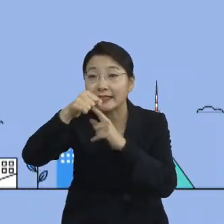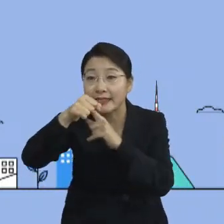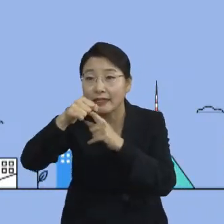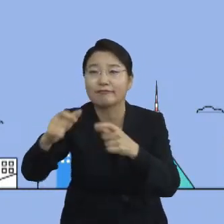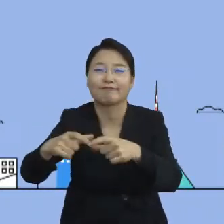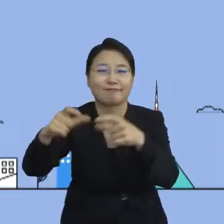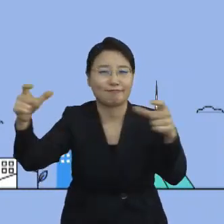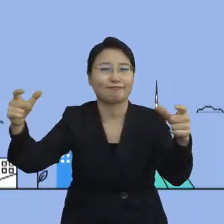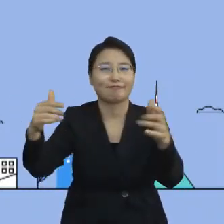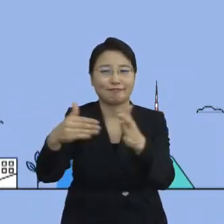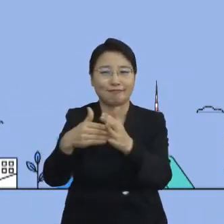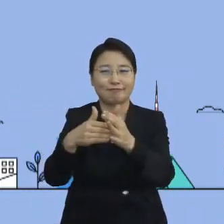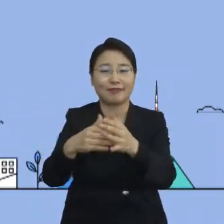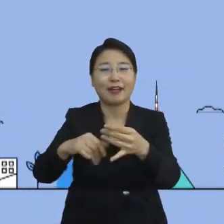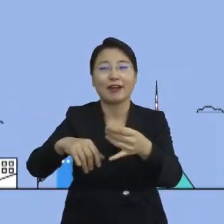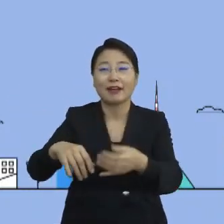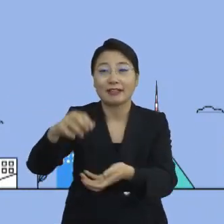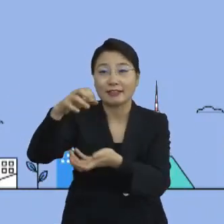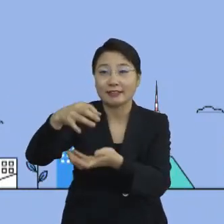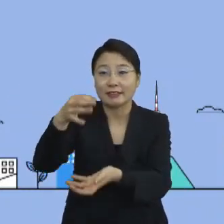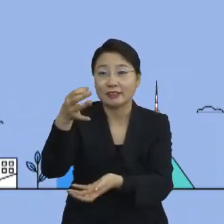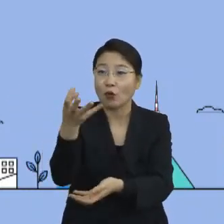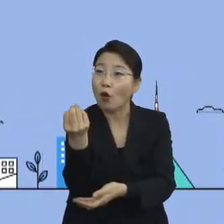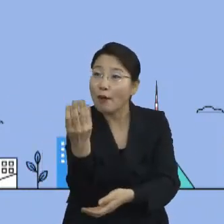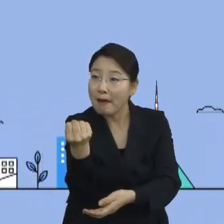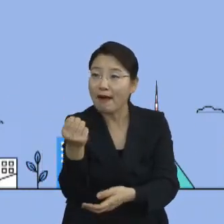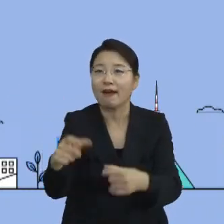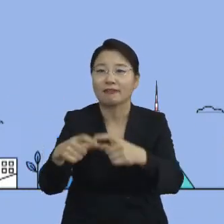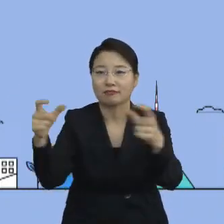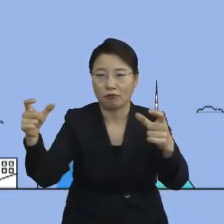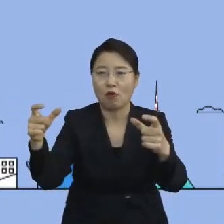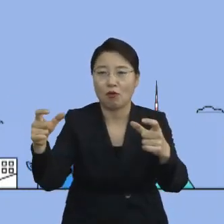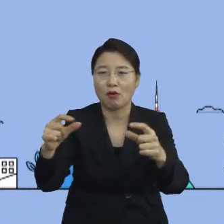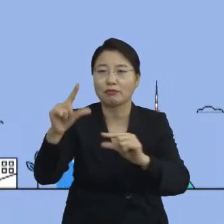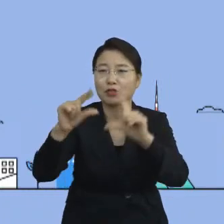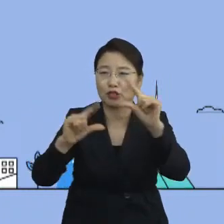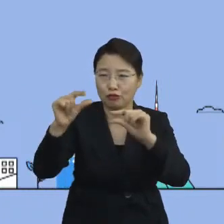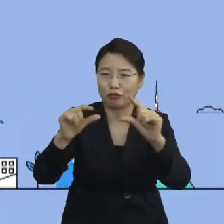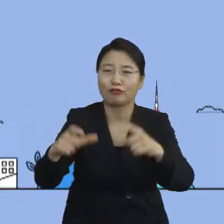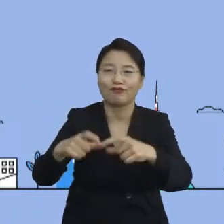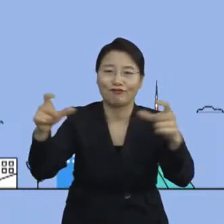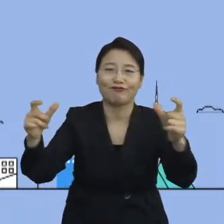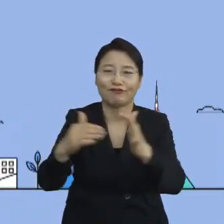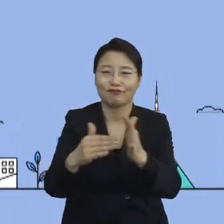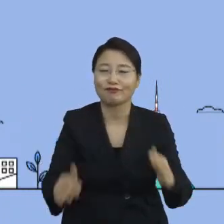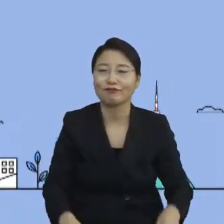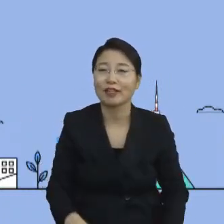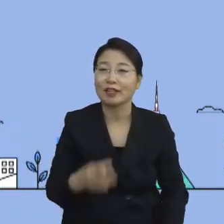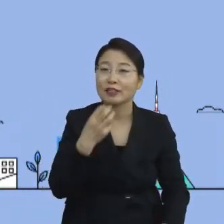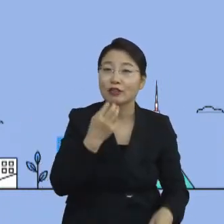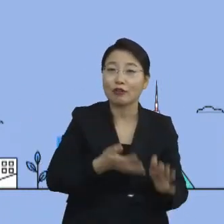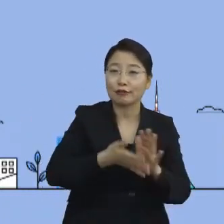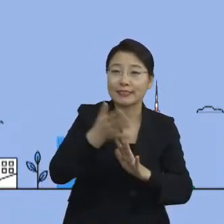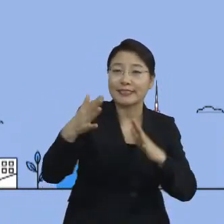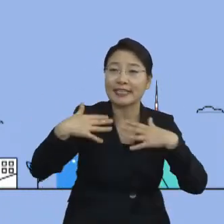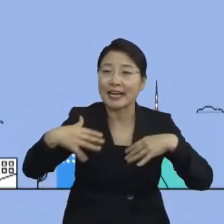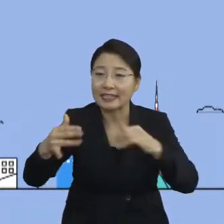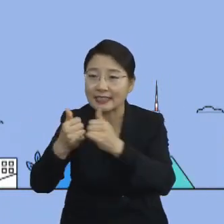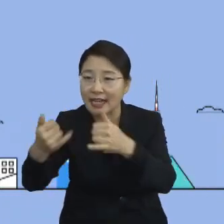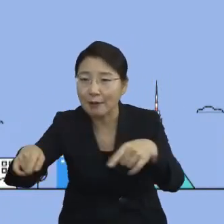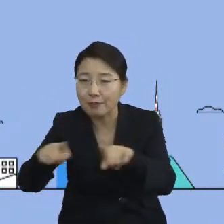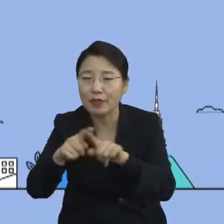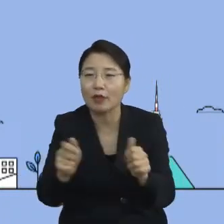예산은 늘었습니다. 액수도 늘고 퍼센테이지도 비율도 늘었습니다. 서울시가 얼마나 약자와